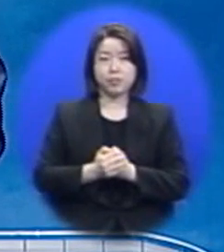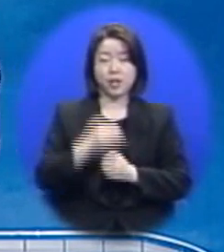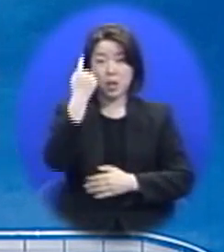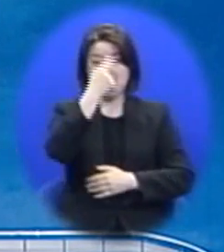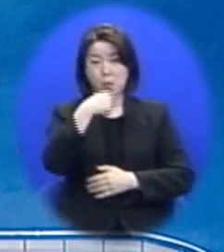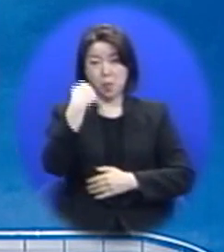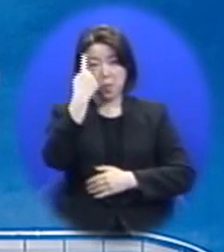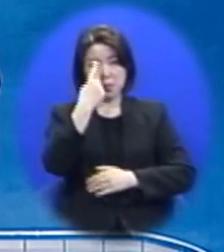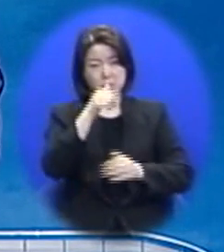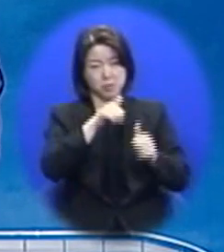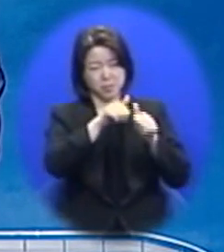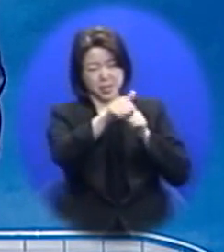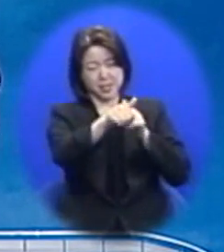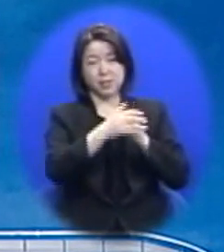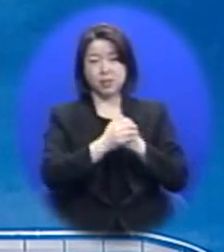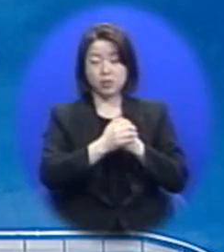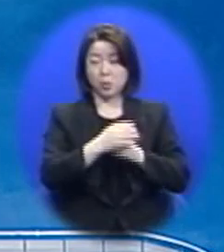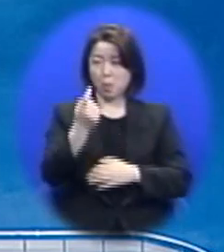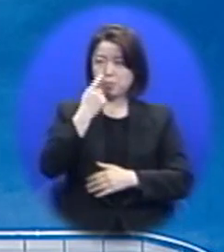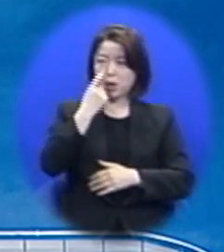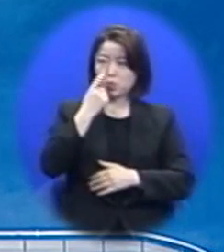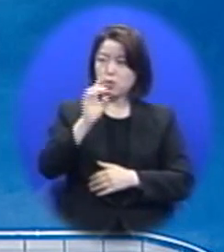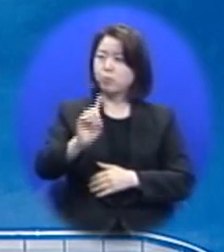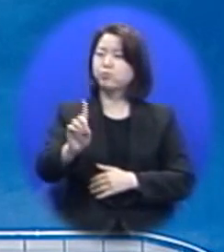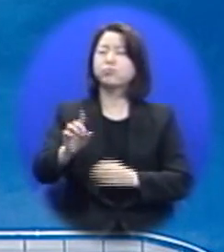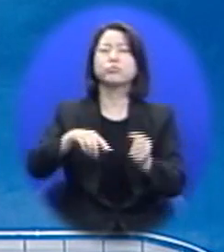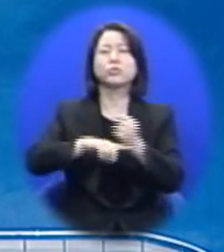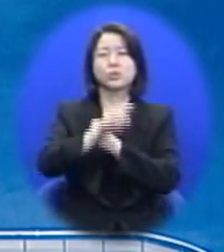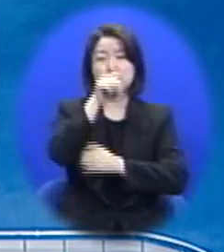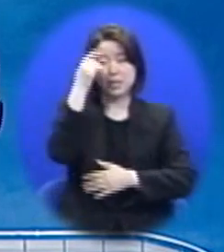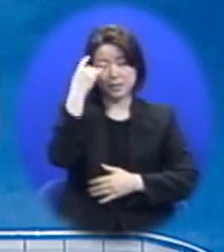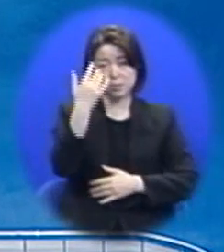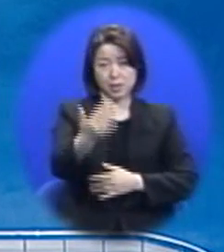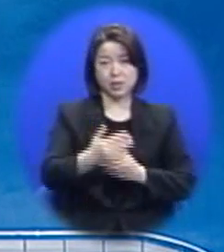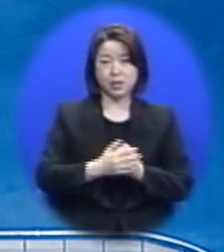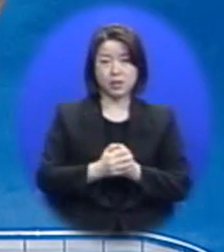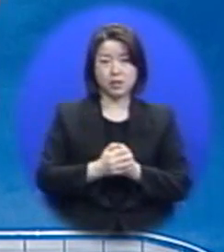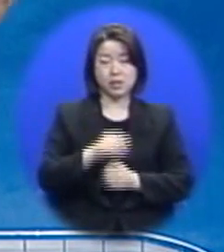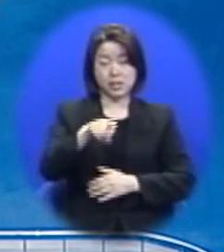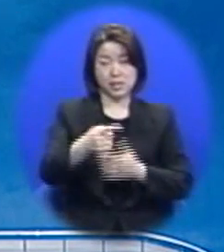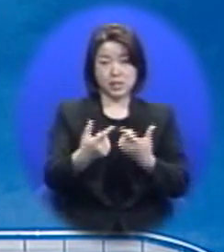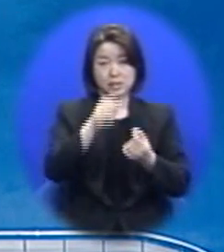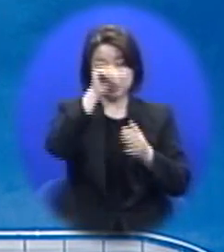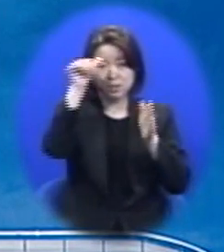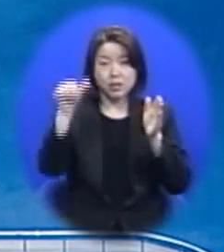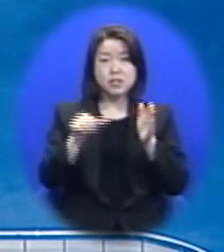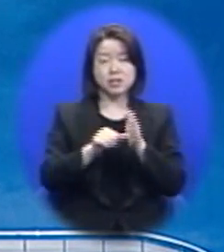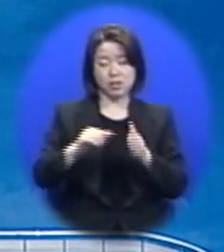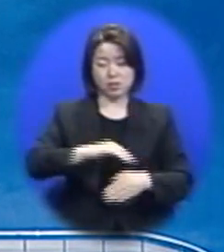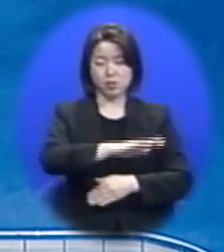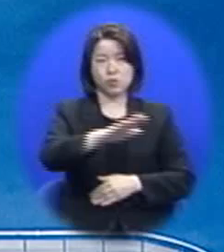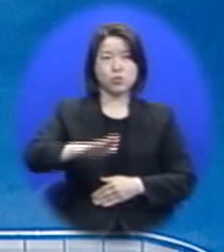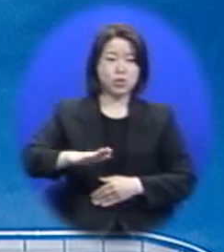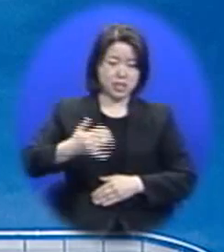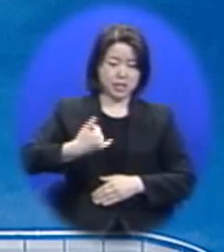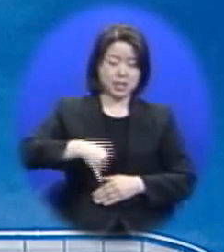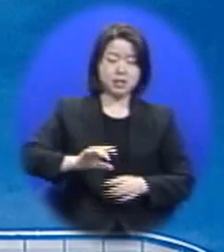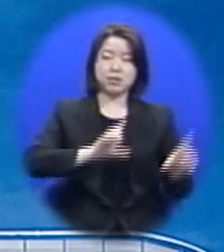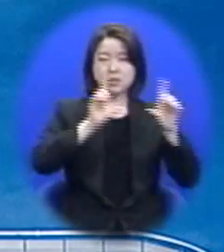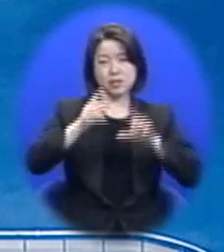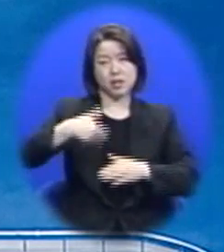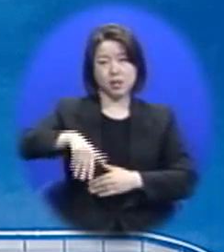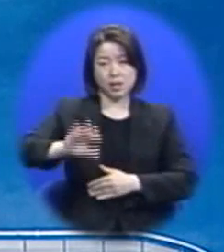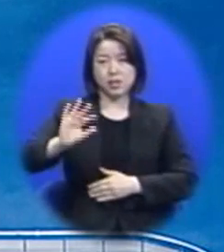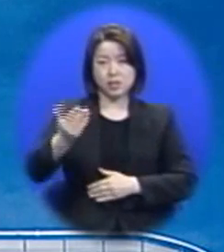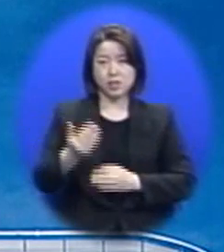인물이나 배운 것이 무슨 의미가 있습니까? 그런 인생을 우리 자녀들이 살아가야 됩니다. 이